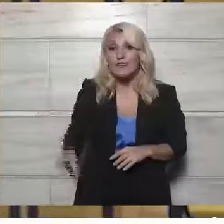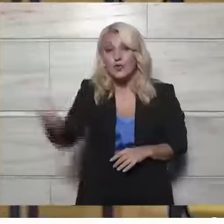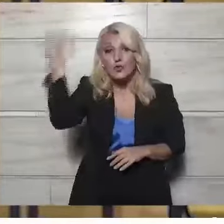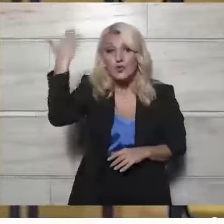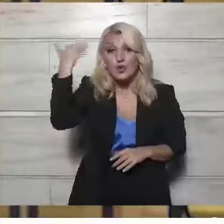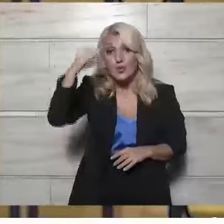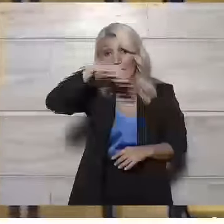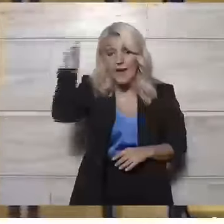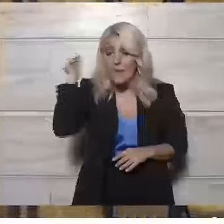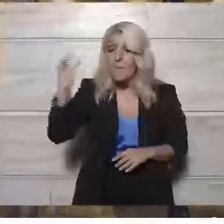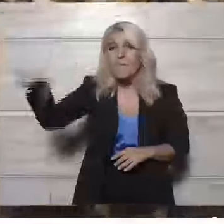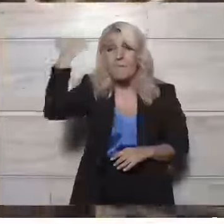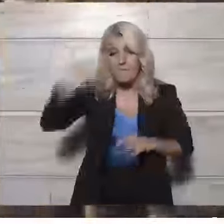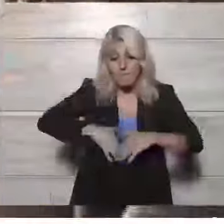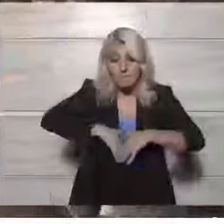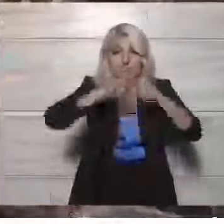άκαμπτων ιδεολογιών.